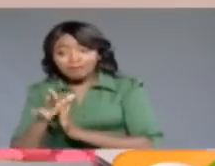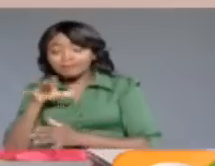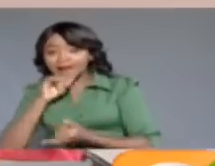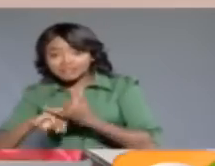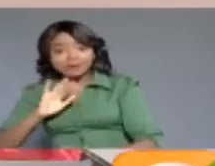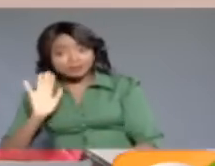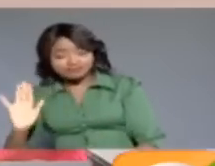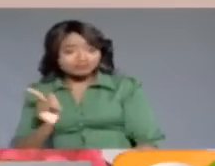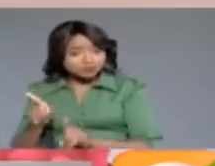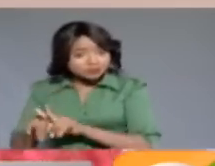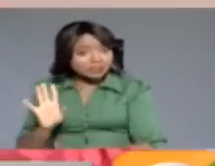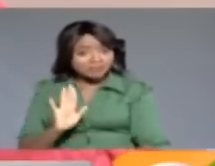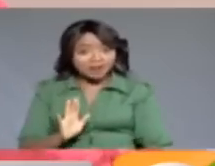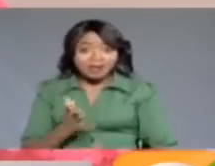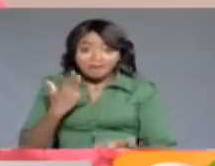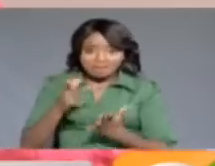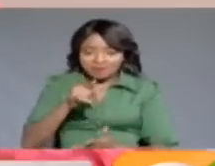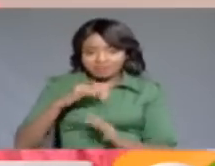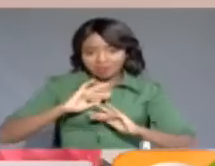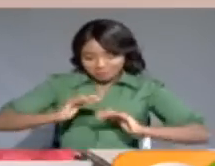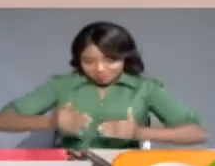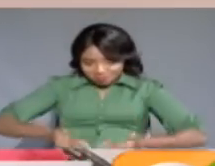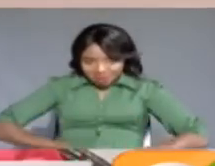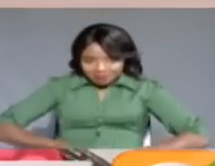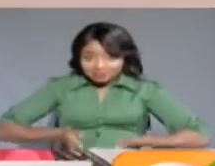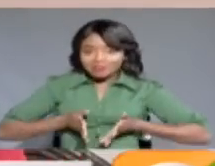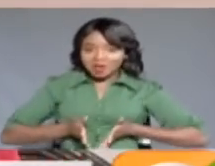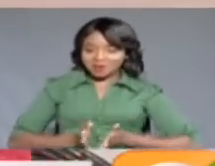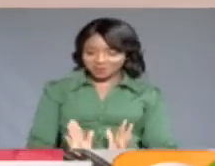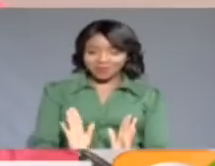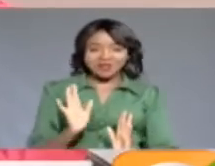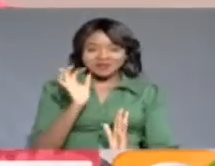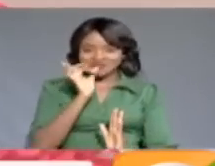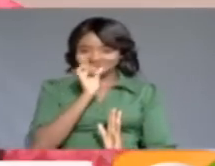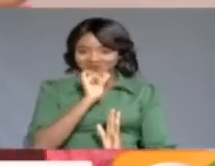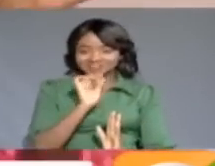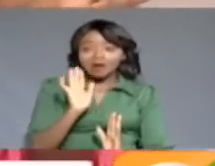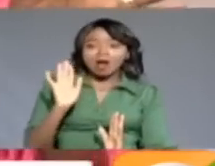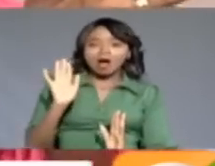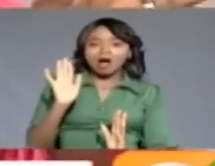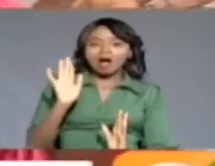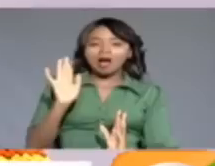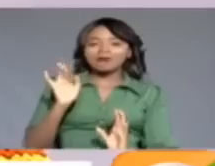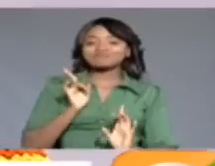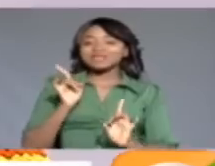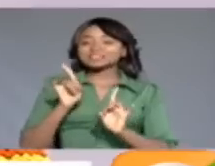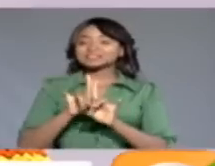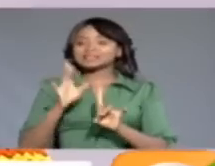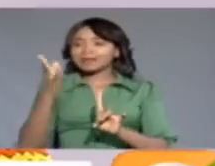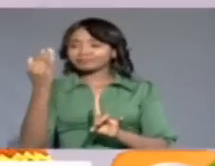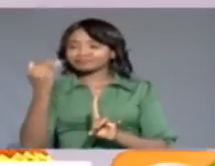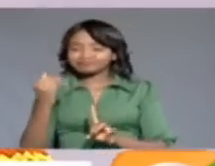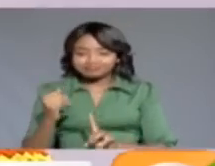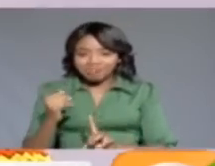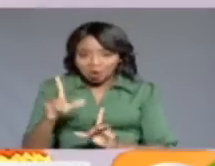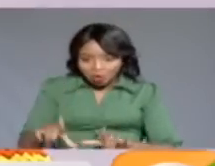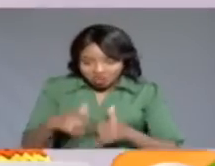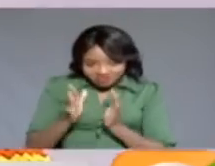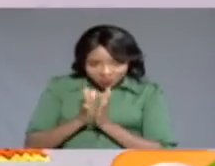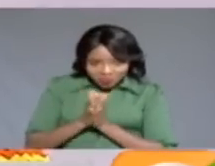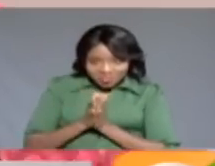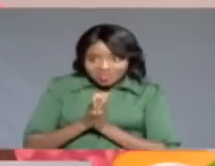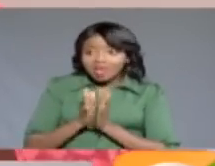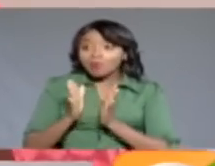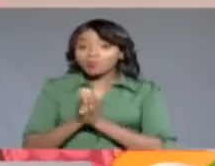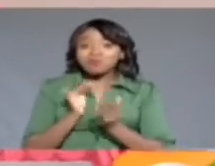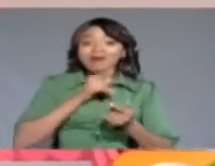uko na wewe ni mjamzito, sasa umejifungua. Nenda na shemegi yako ukafanya shopping ya mtoto. Amerudi. Nenda